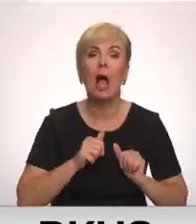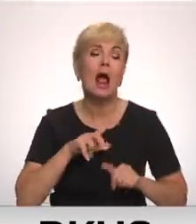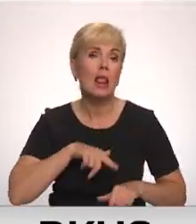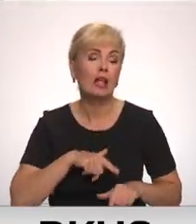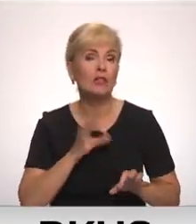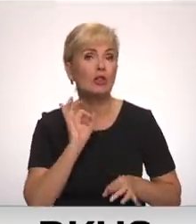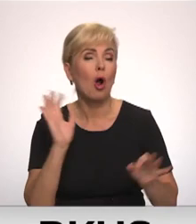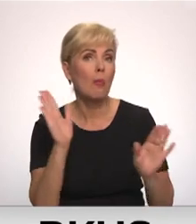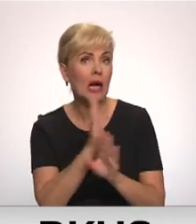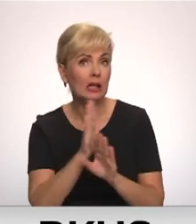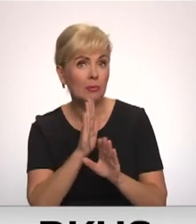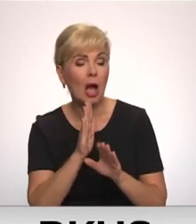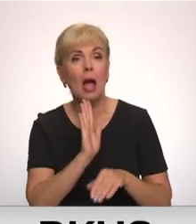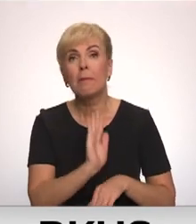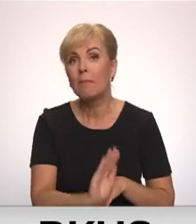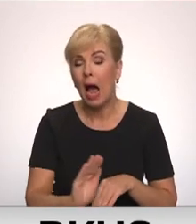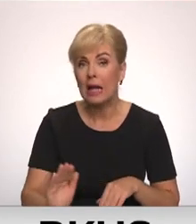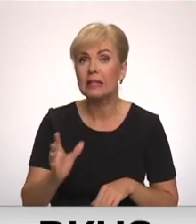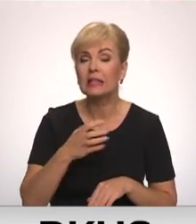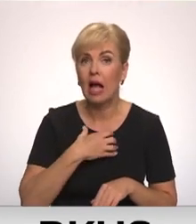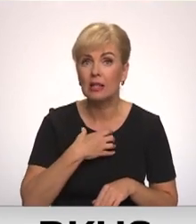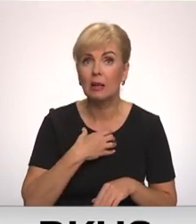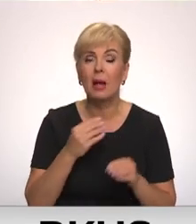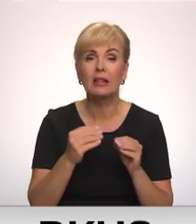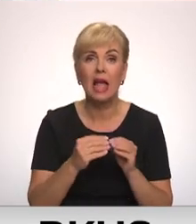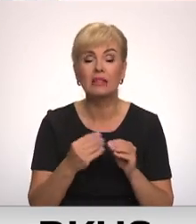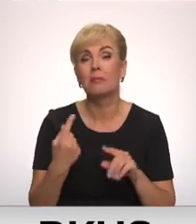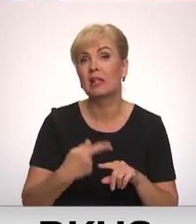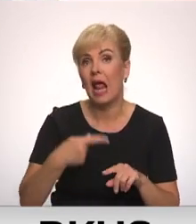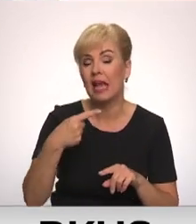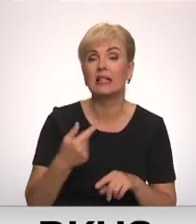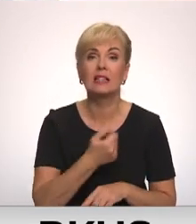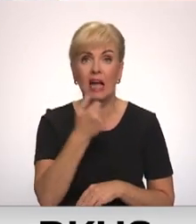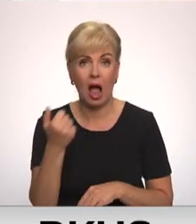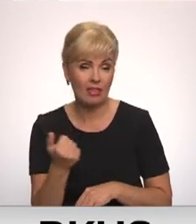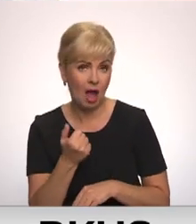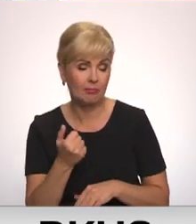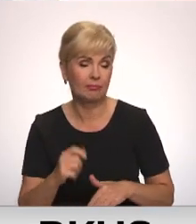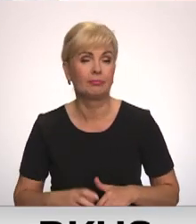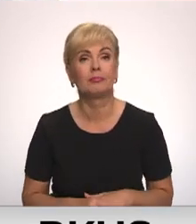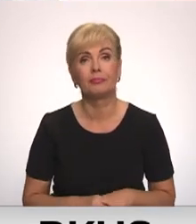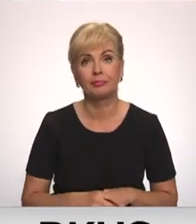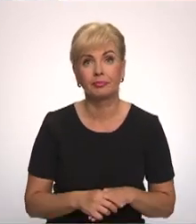apstākļos pirmskolas vecuma bērns saslims pat 10 reizes gadā. Madara Līcīte, Mārtiņš Avots, Latvijas televīzija.